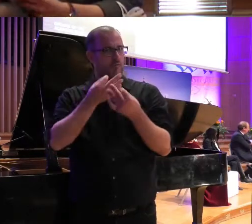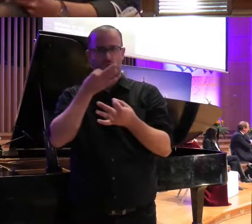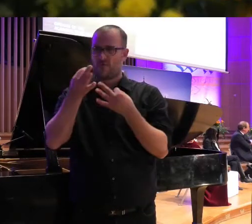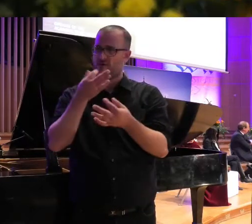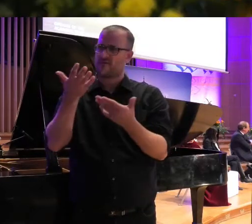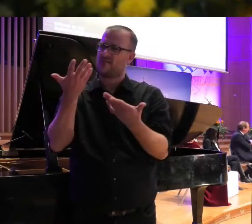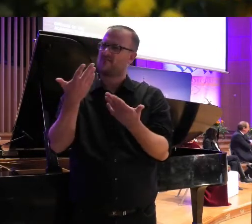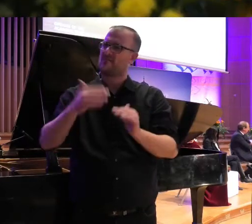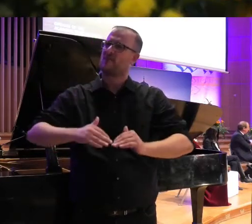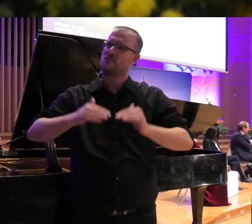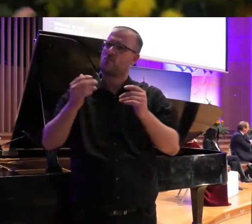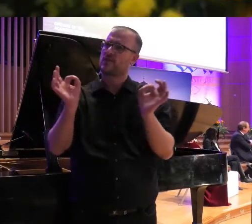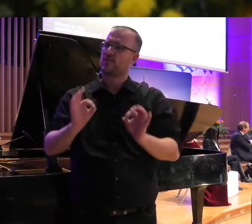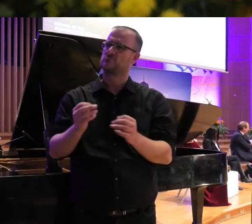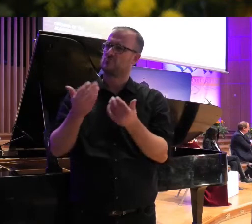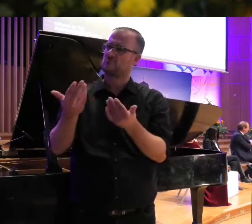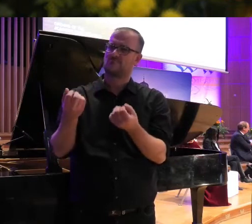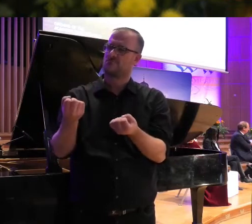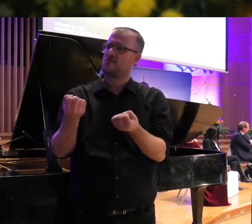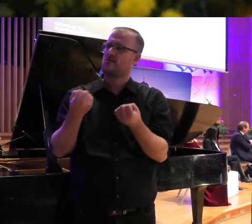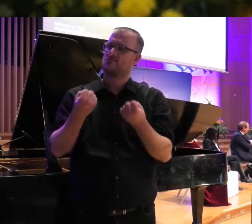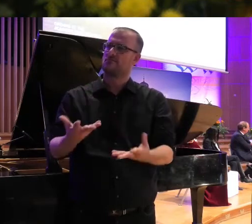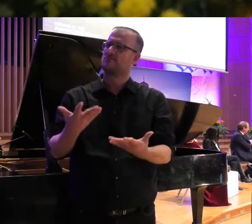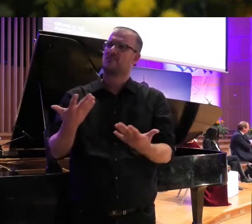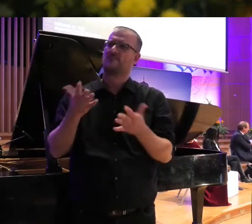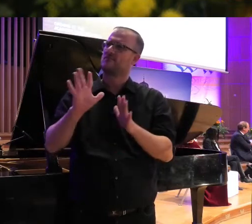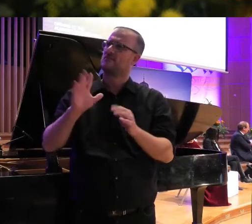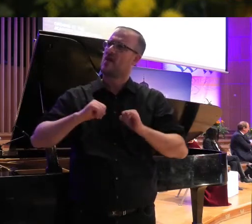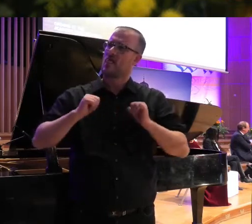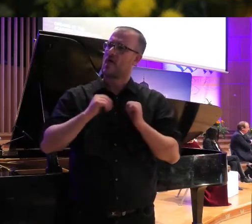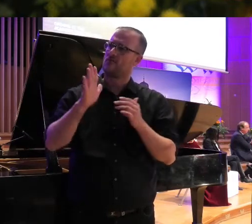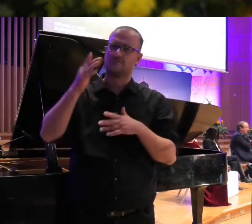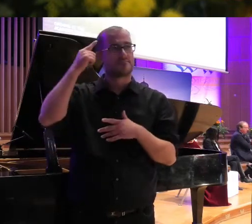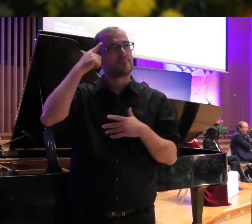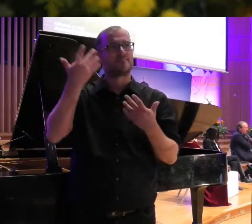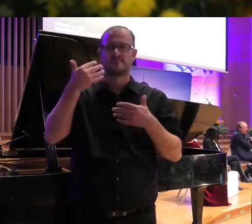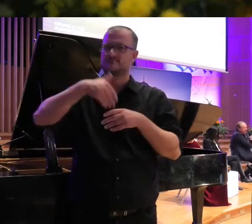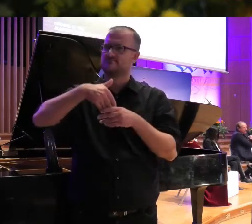Sie die Flutkatastrophe erlebt? Was ging in diesen Momenten in Ihrem Kopf vor?